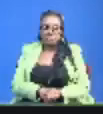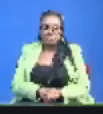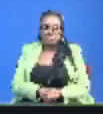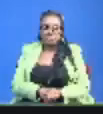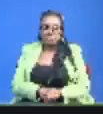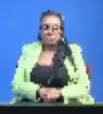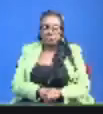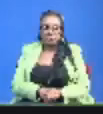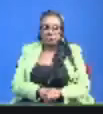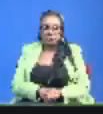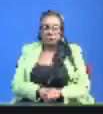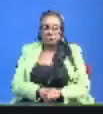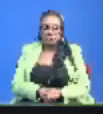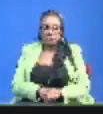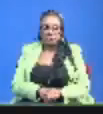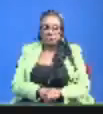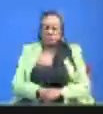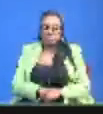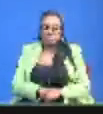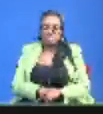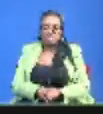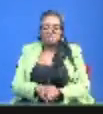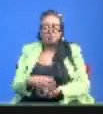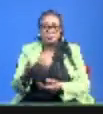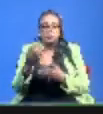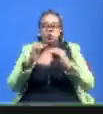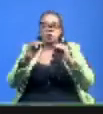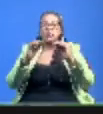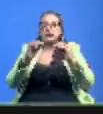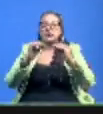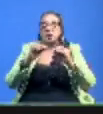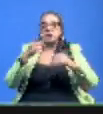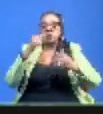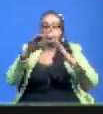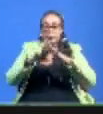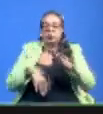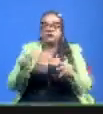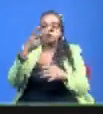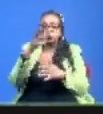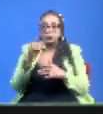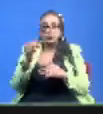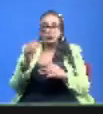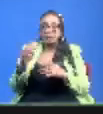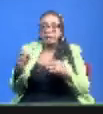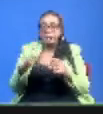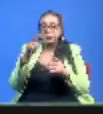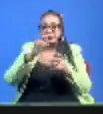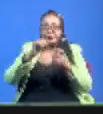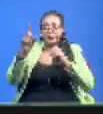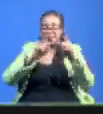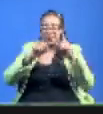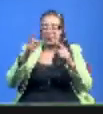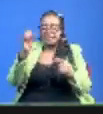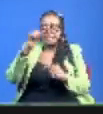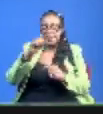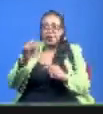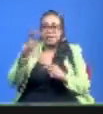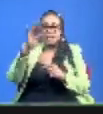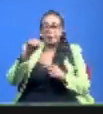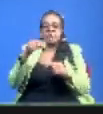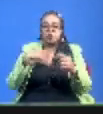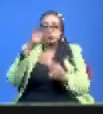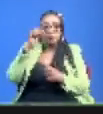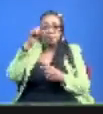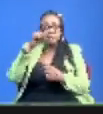Karibu kwa spoti. Kocha mkuu wa timu ya taifa ya wanasoka wasiozidi miaka 20 Rising Stars Salim Babu amekuwa katika kaunti ya Mombasa